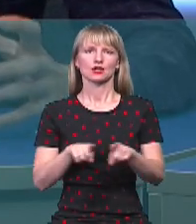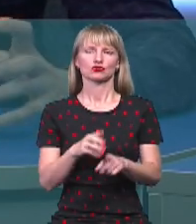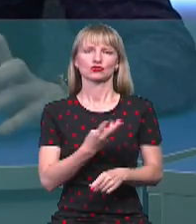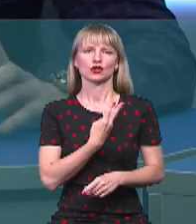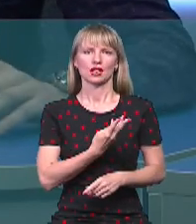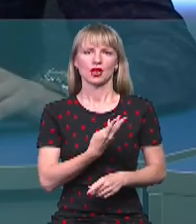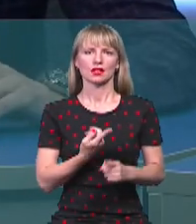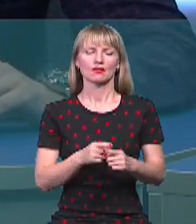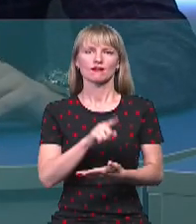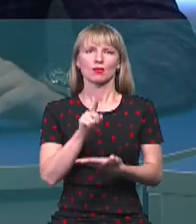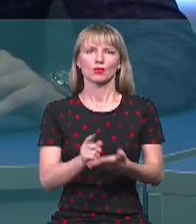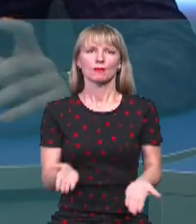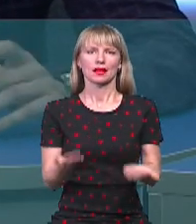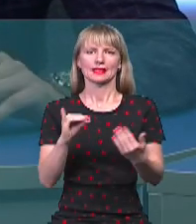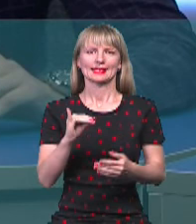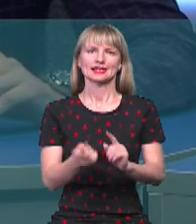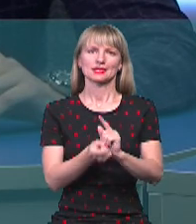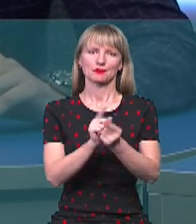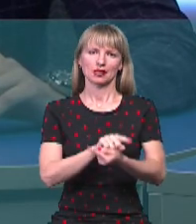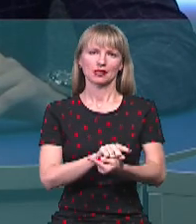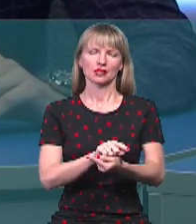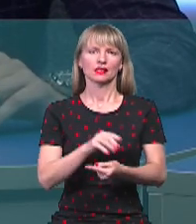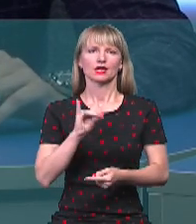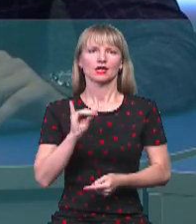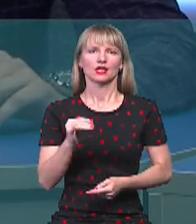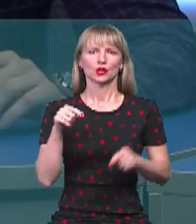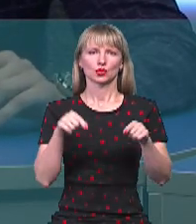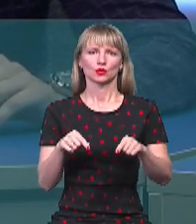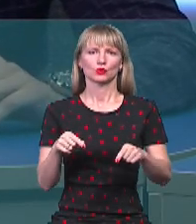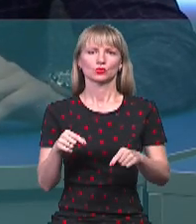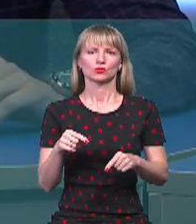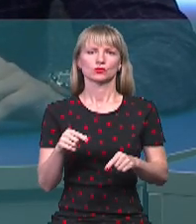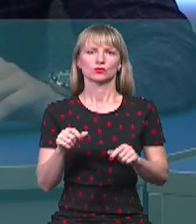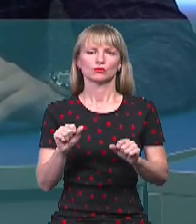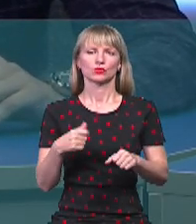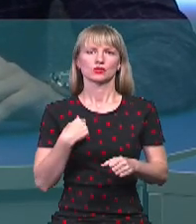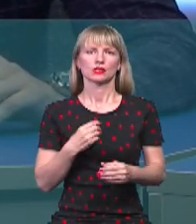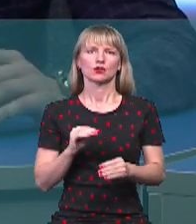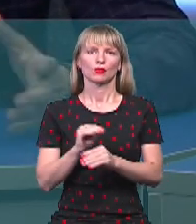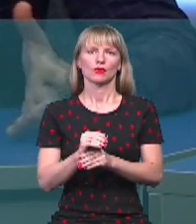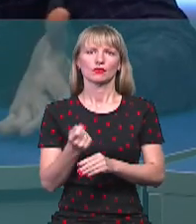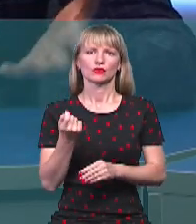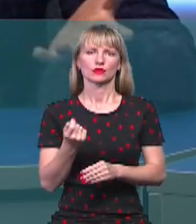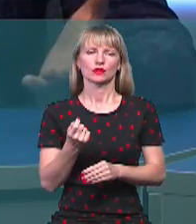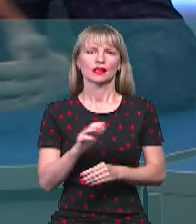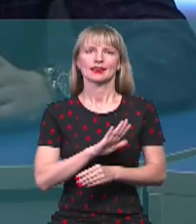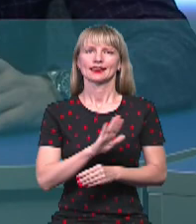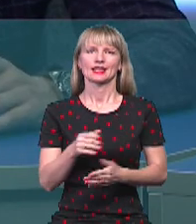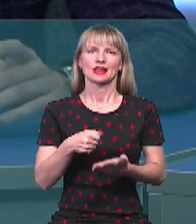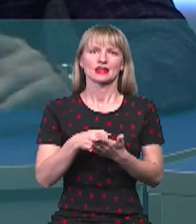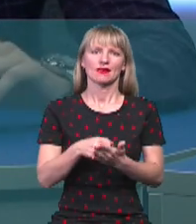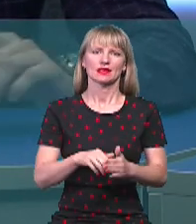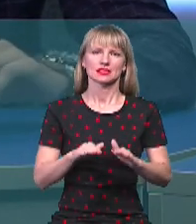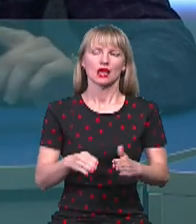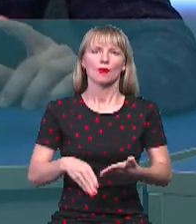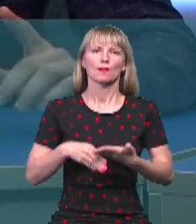бажання все-таки цей питання підняти і змінити. І здесь би я немножко, може бути, внес ремарку таку, що не давлення знизу, а